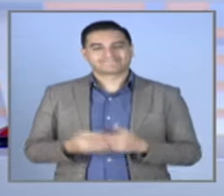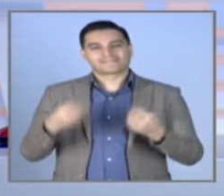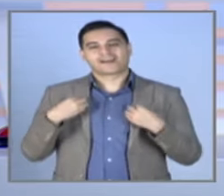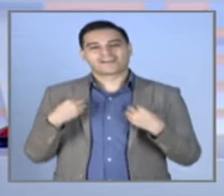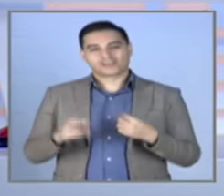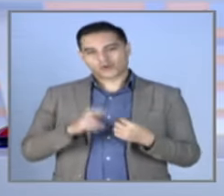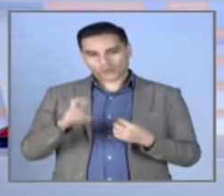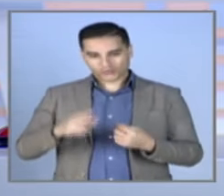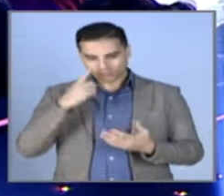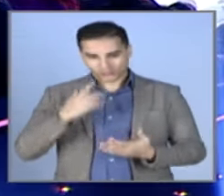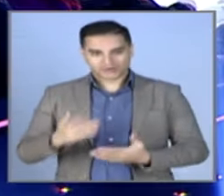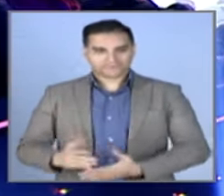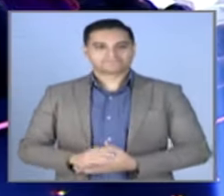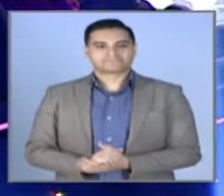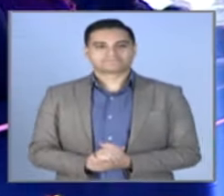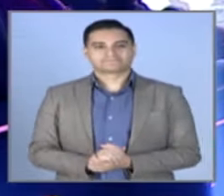رياضه والسؤال